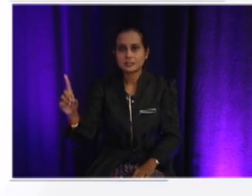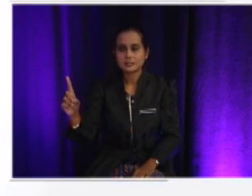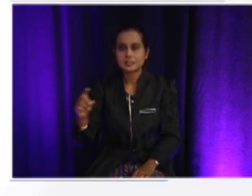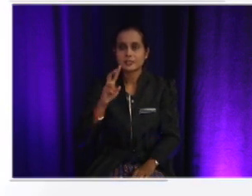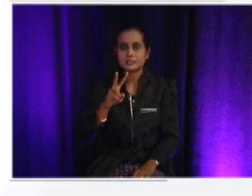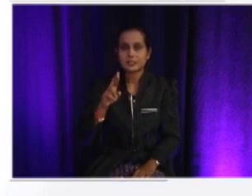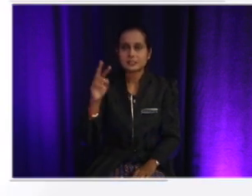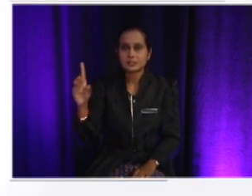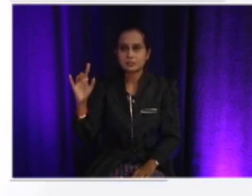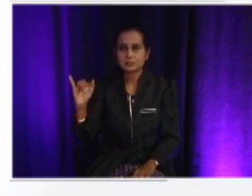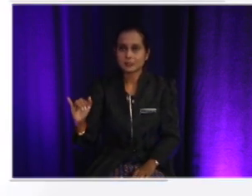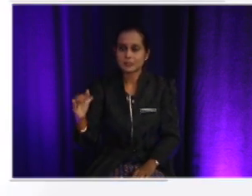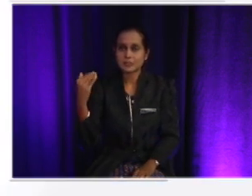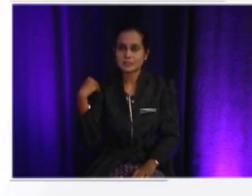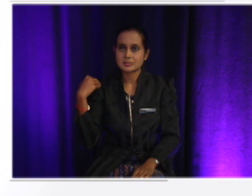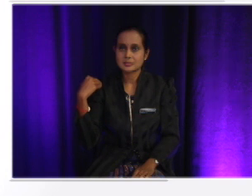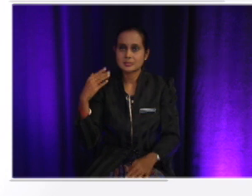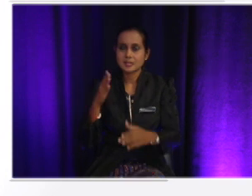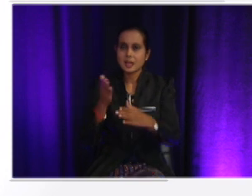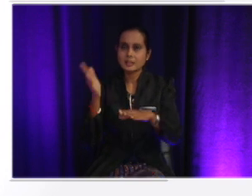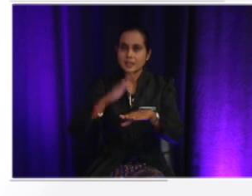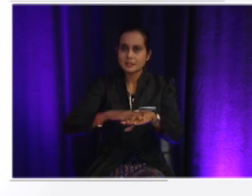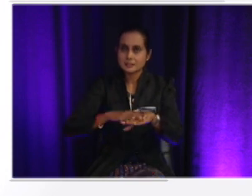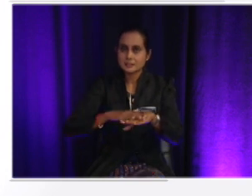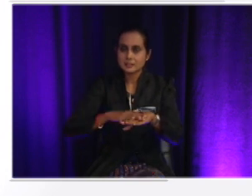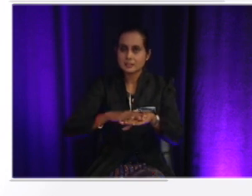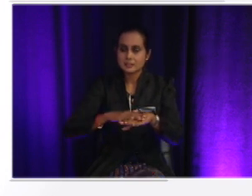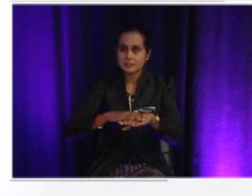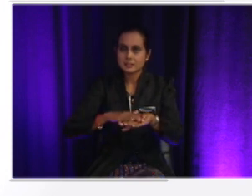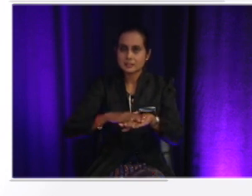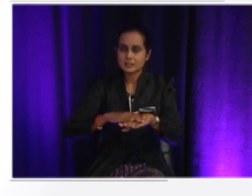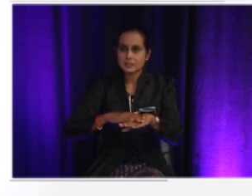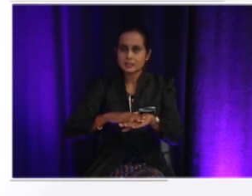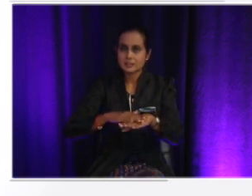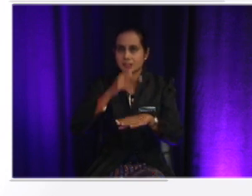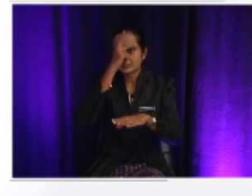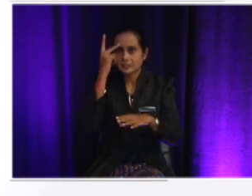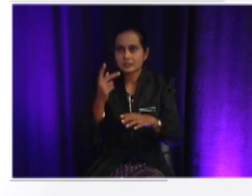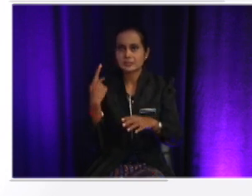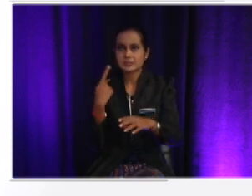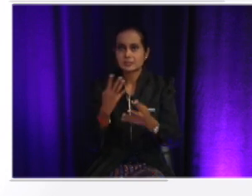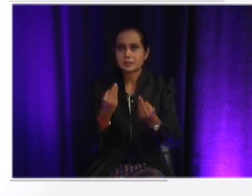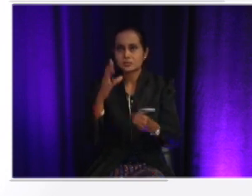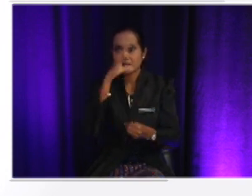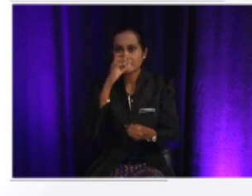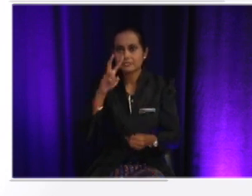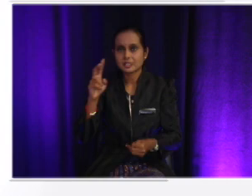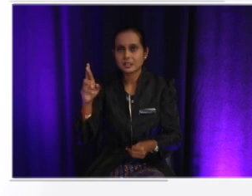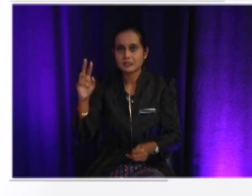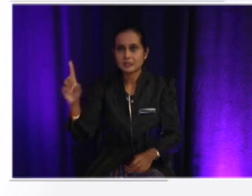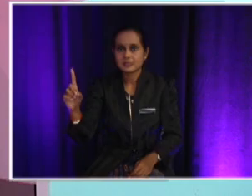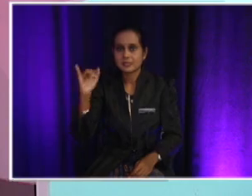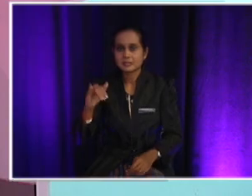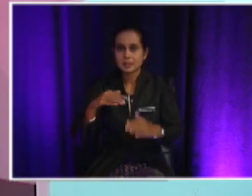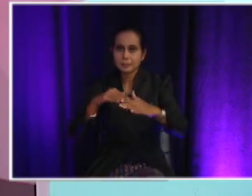berada di atas. VR1 yang berada di atas, sebab kita nak cari VR1. Yang berada di